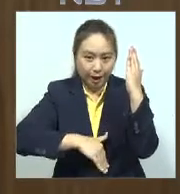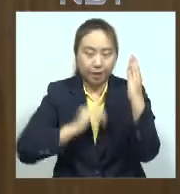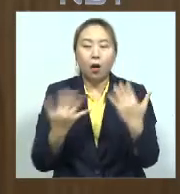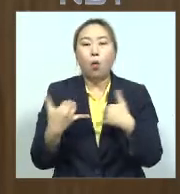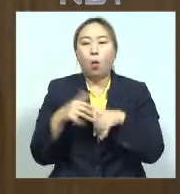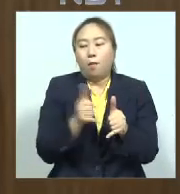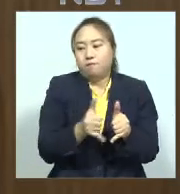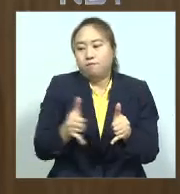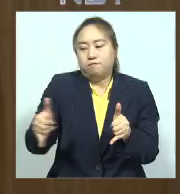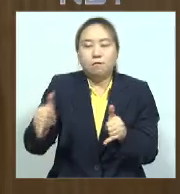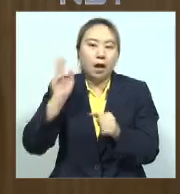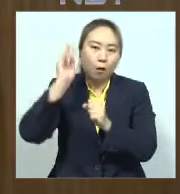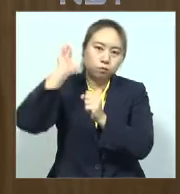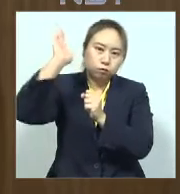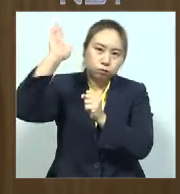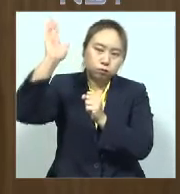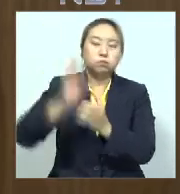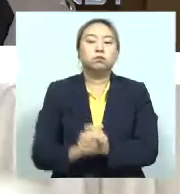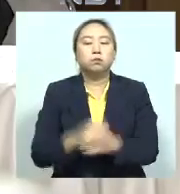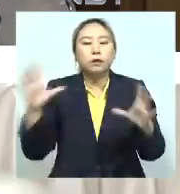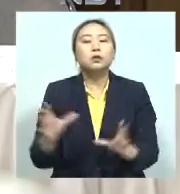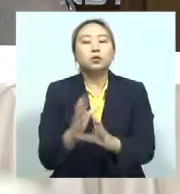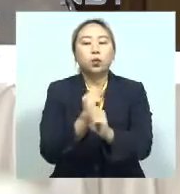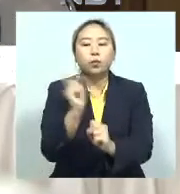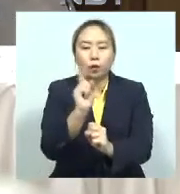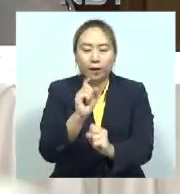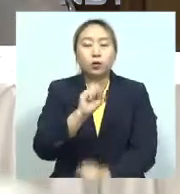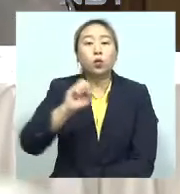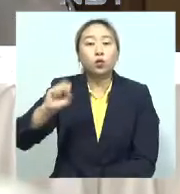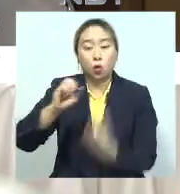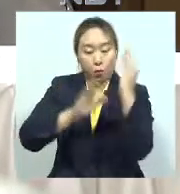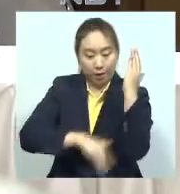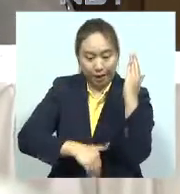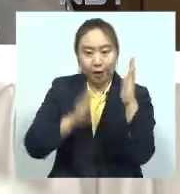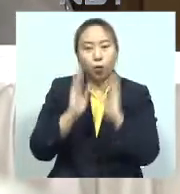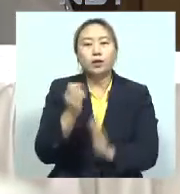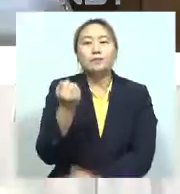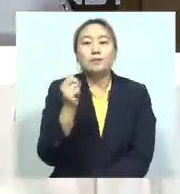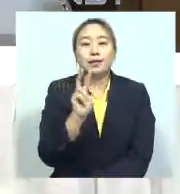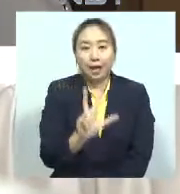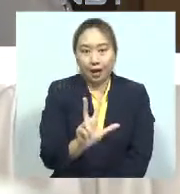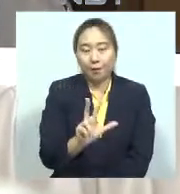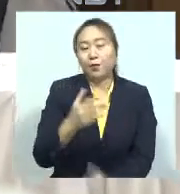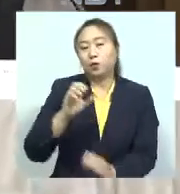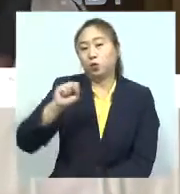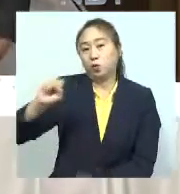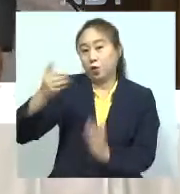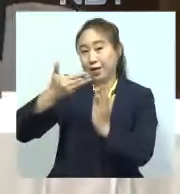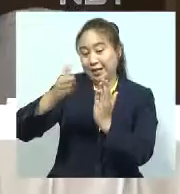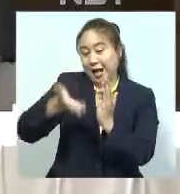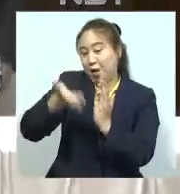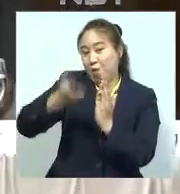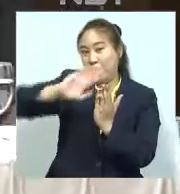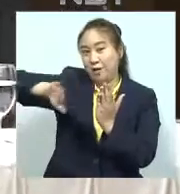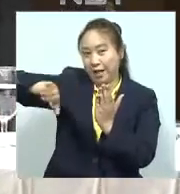ร่วมกันแถลงข่าวท่าทีทางการเมืองซึ่งก็ได้ข้อสรุปว่าส.ส.ภาคใต้13คนแล้วก็ส.ส.ภาคอีสานตอนบ